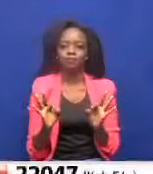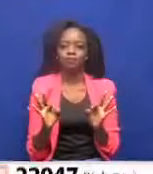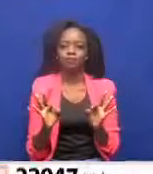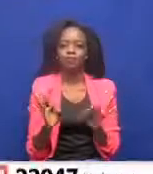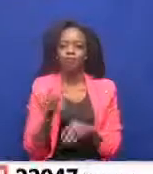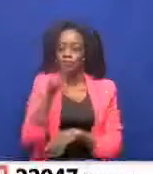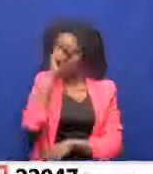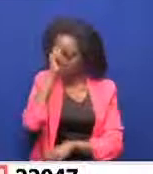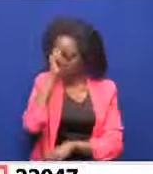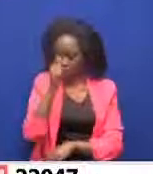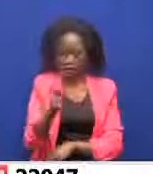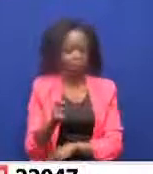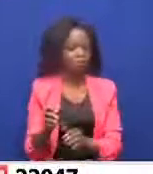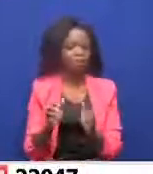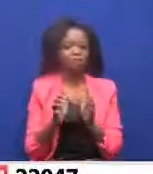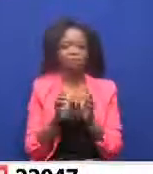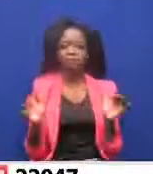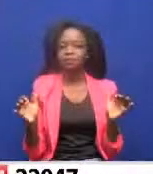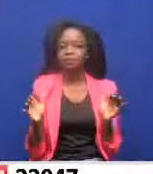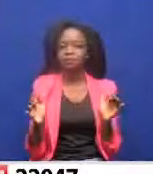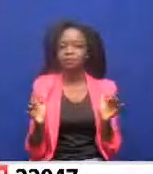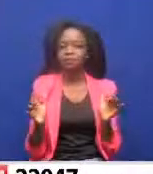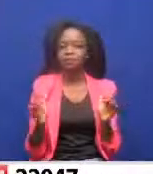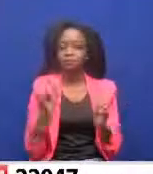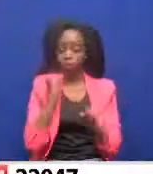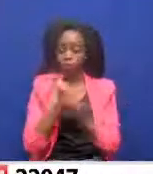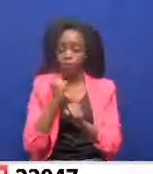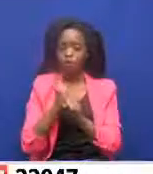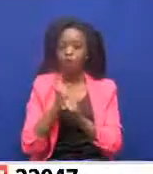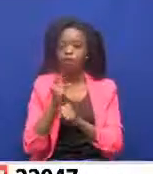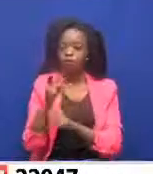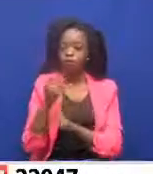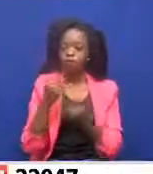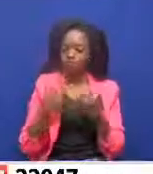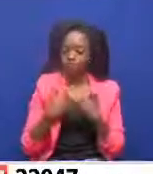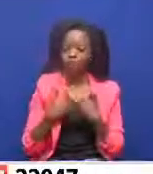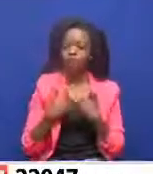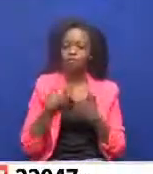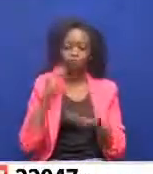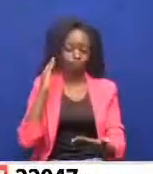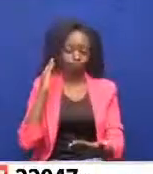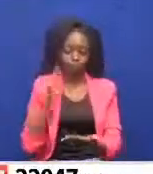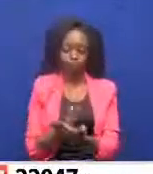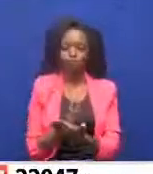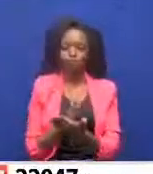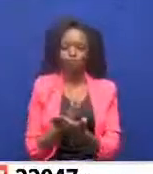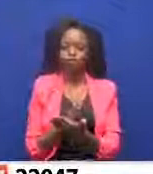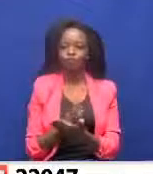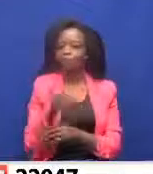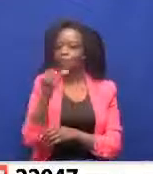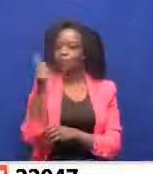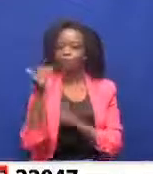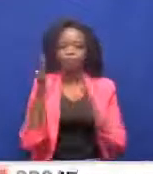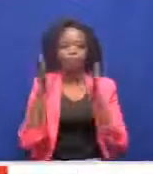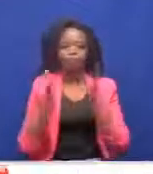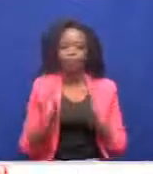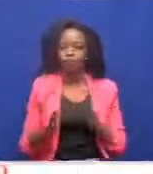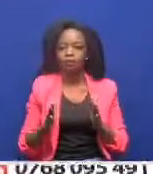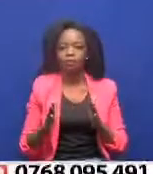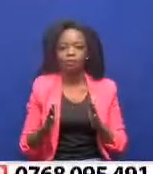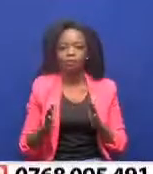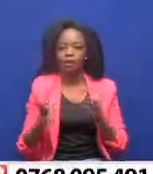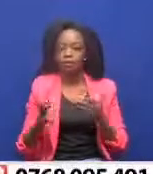Heshima, hiyo ni heshima nimekupea. Ile kazi ulitufanyia hapa, kwa ukweli, hamna. Hiyo haijafanyika